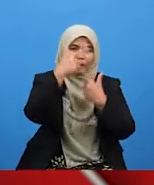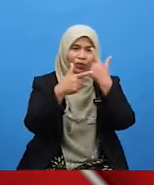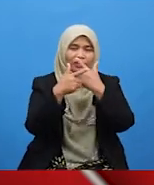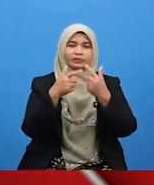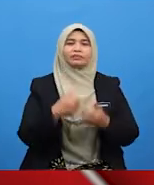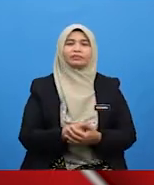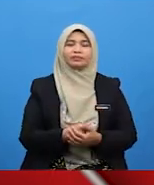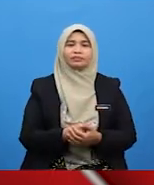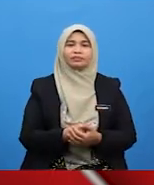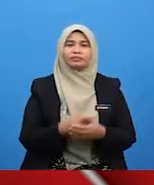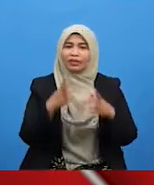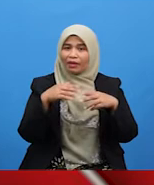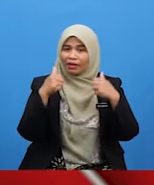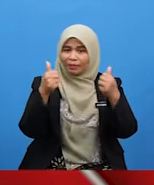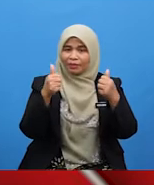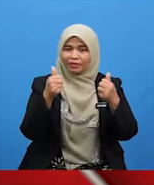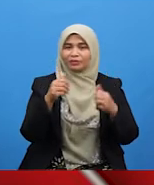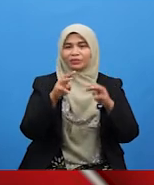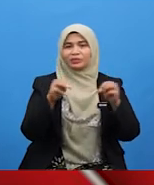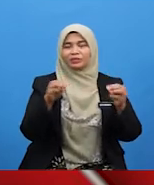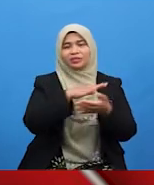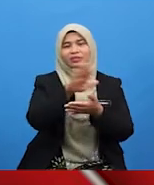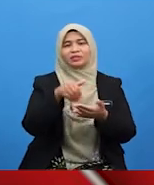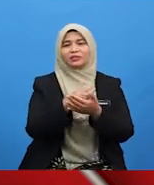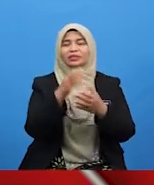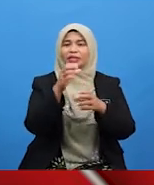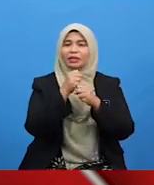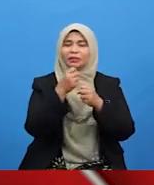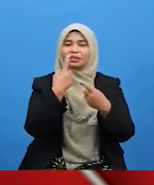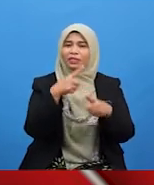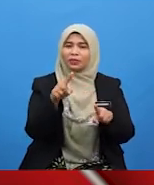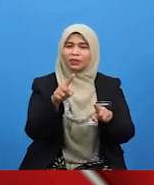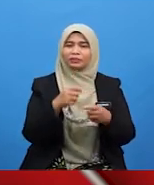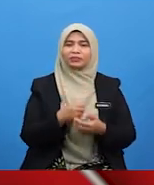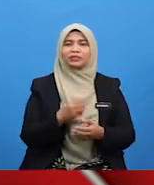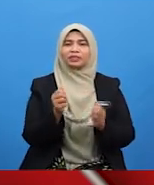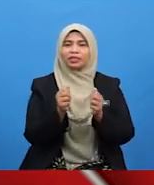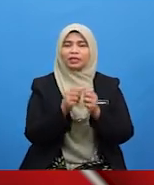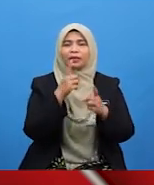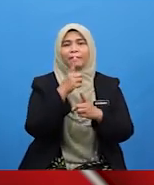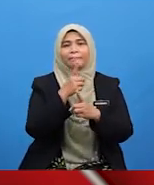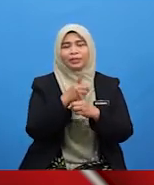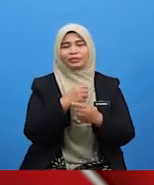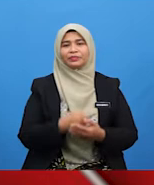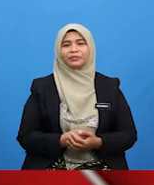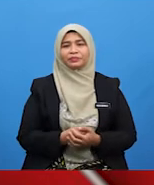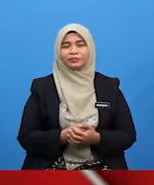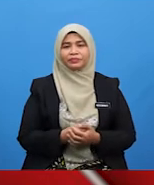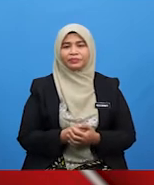Wah, hebatlah murid-murid. Dapat menjawab dengan betul